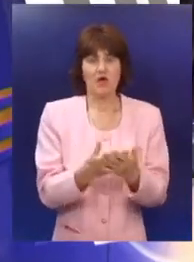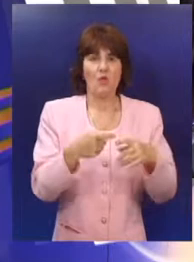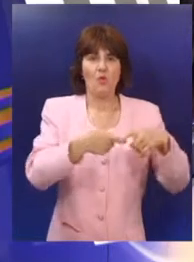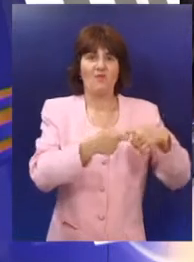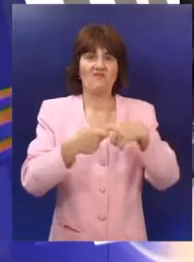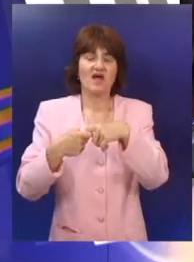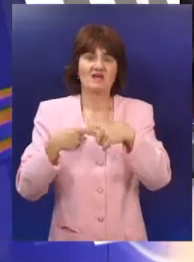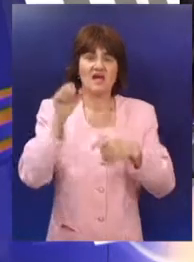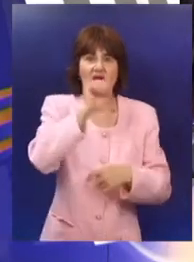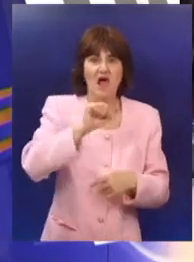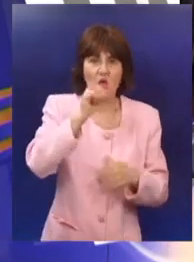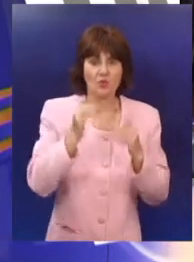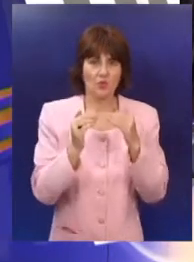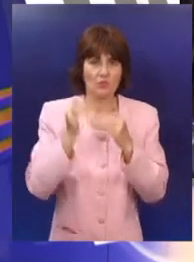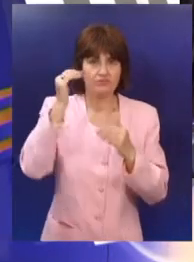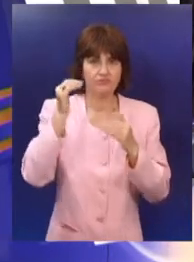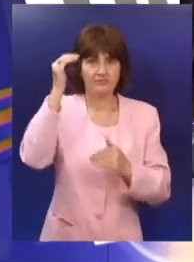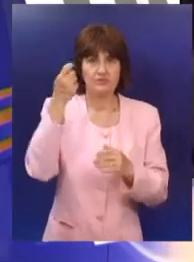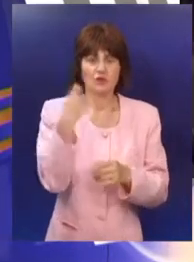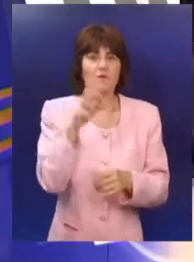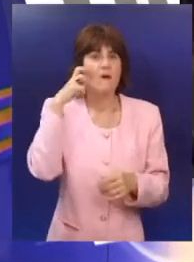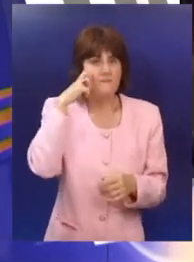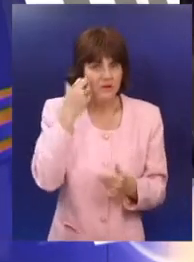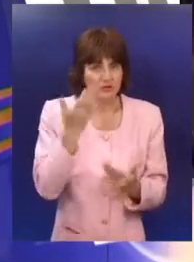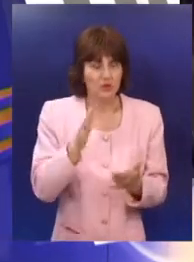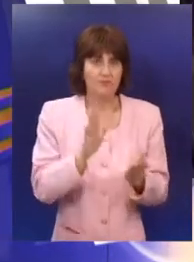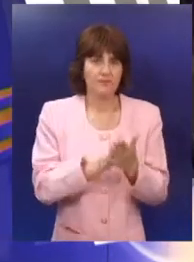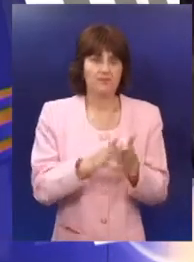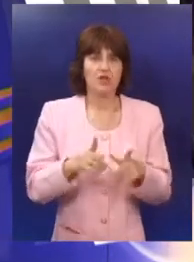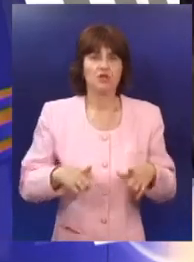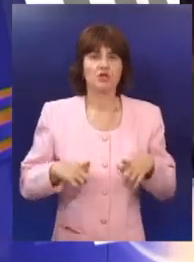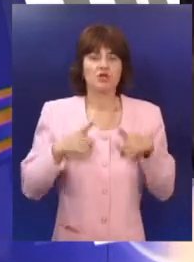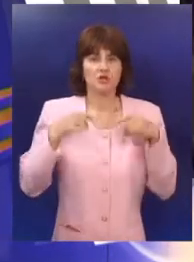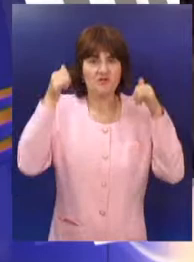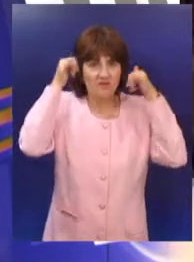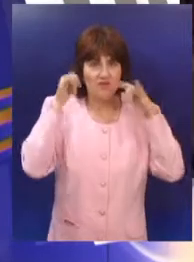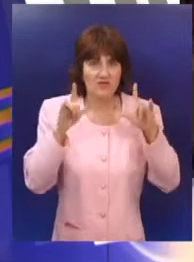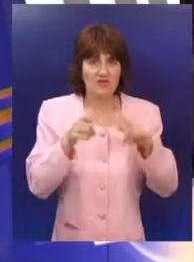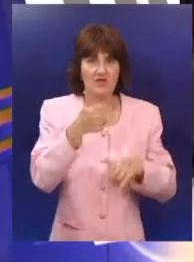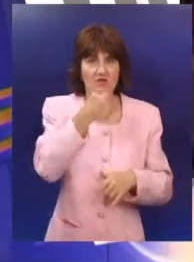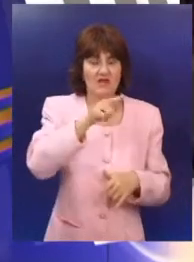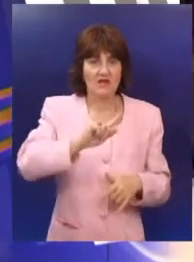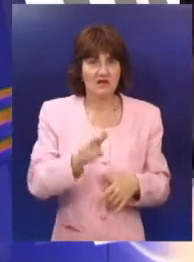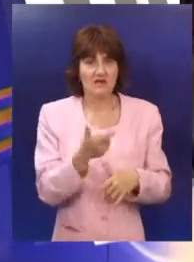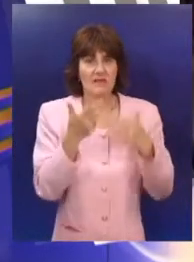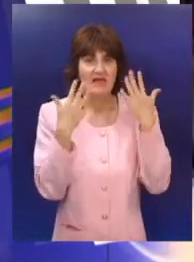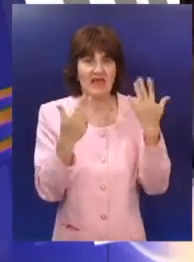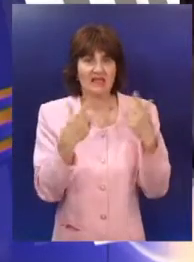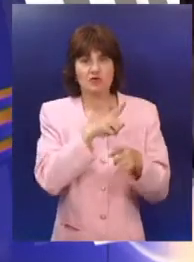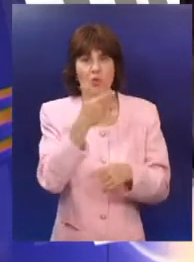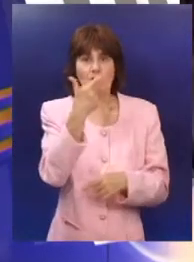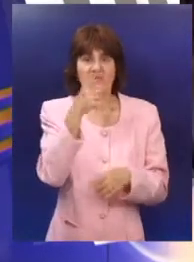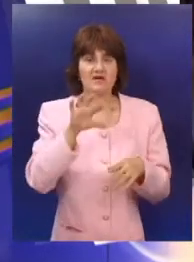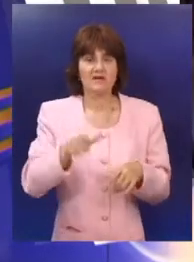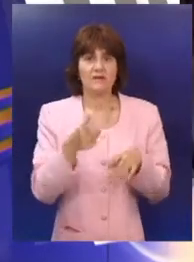za euro, pa svaki skok kursa znači poskupljenje. Trenutna cena junetine žive vage varira od 1,90 do 2,10 evra